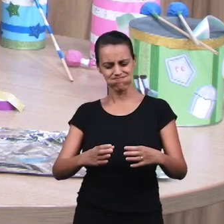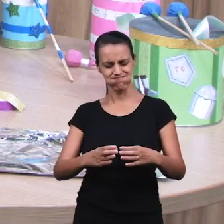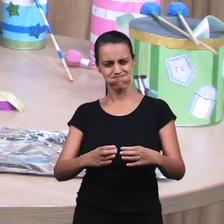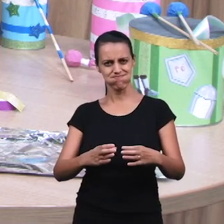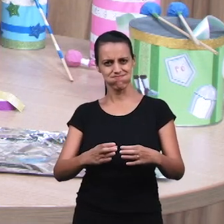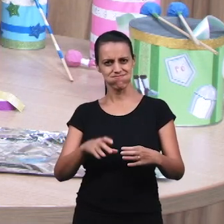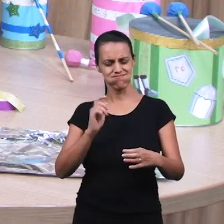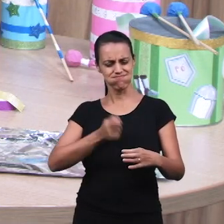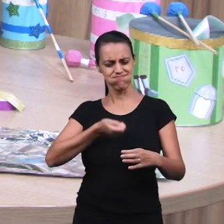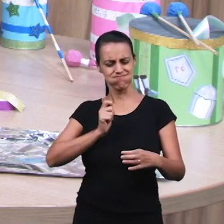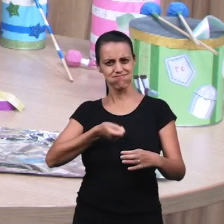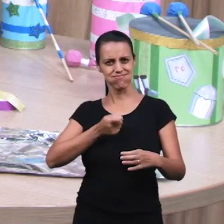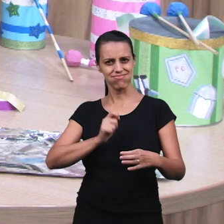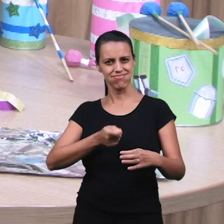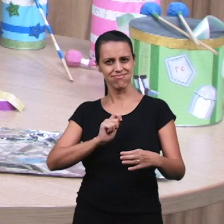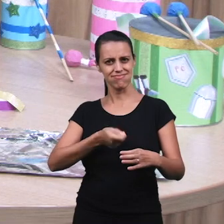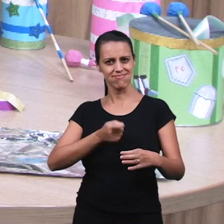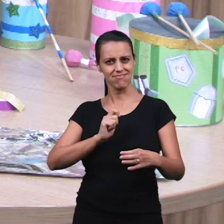fait.